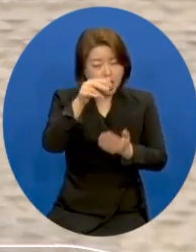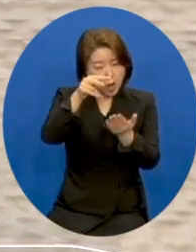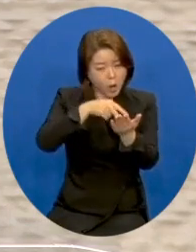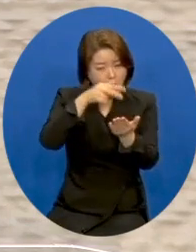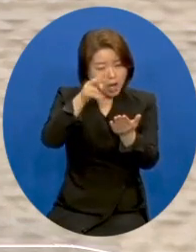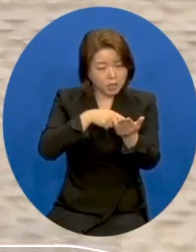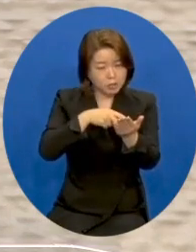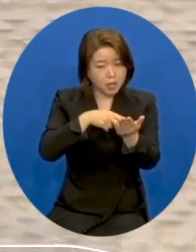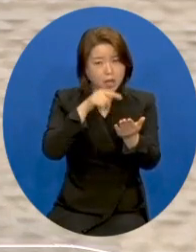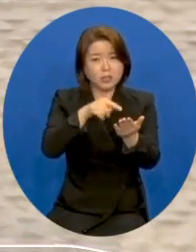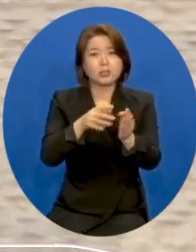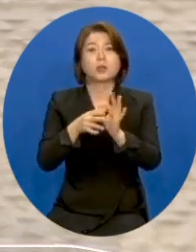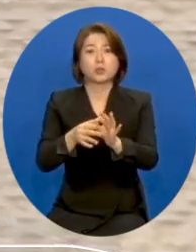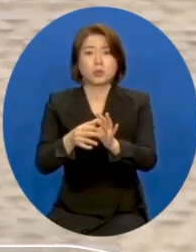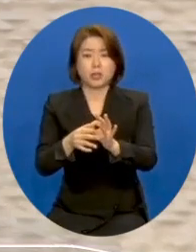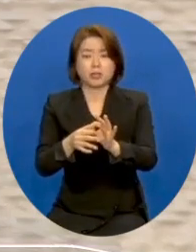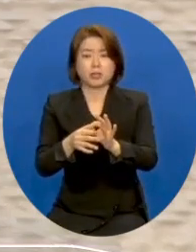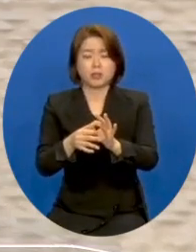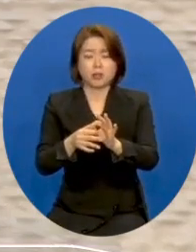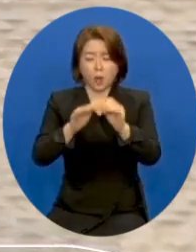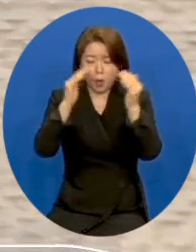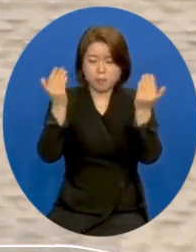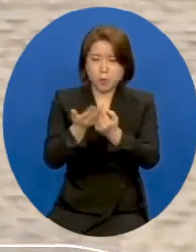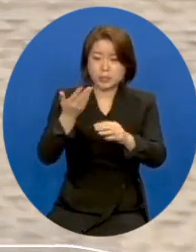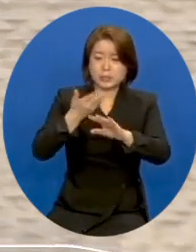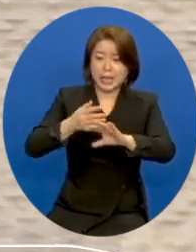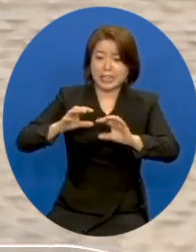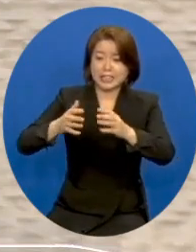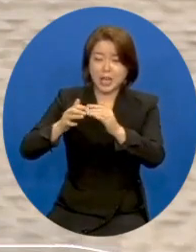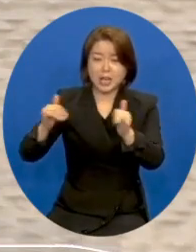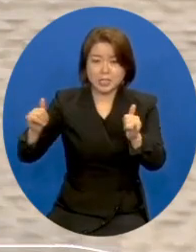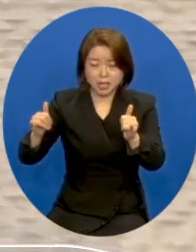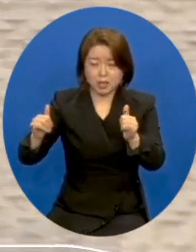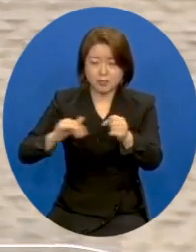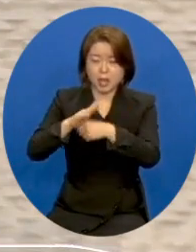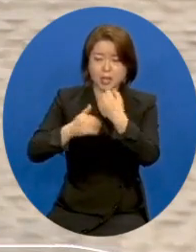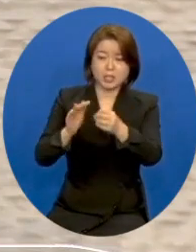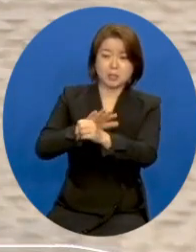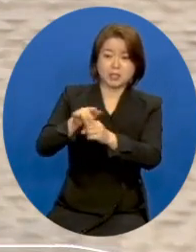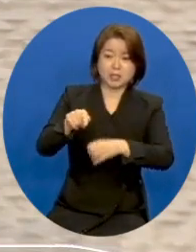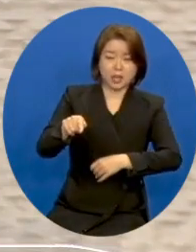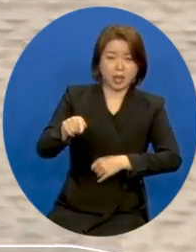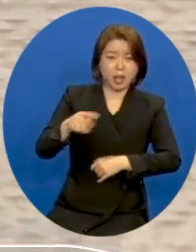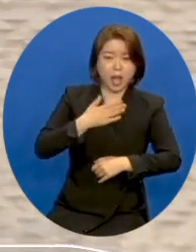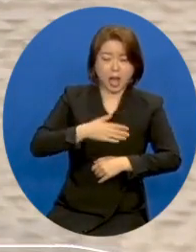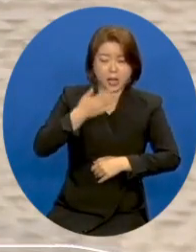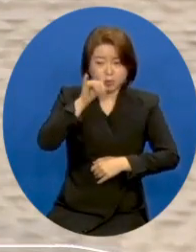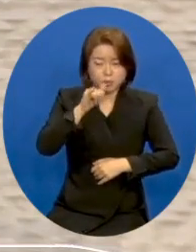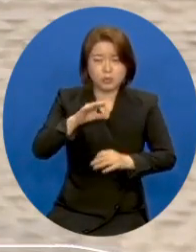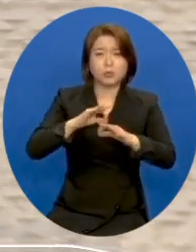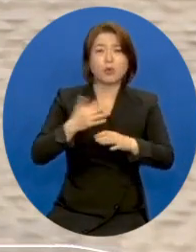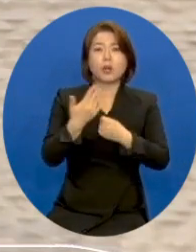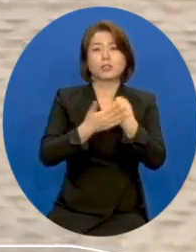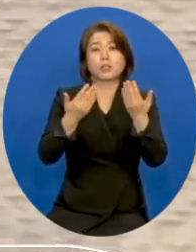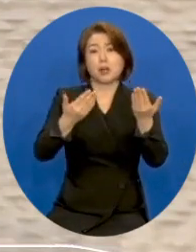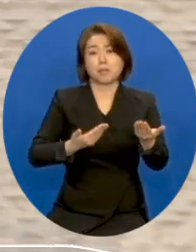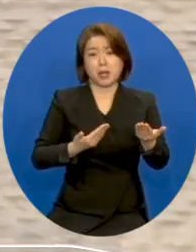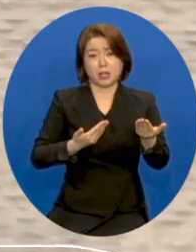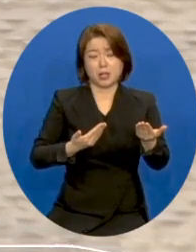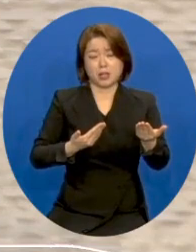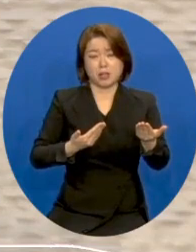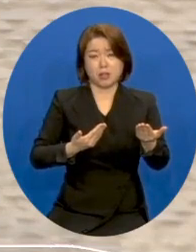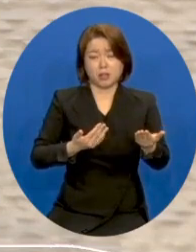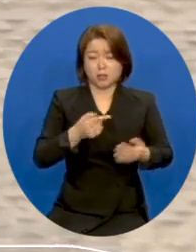통하여 모든 이방인들을 향한 하나님의 사랑을 알게 되는 놀라운 은혜를 받게 되는 걸